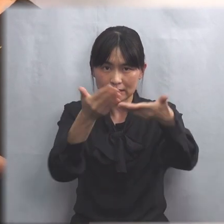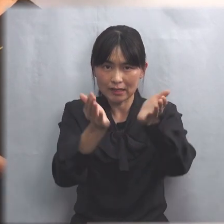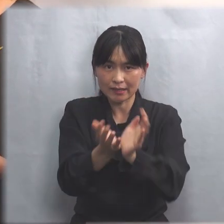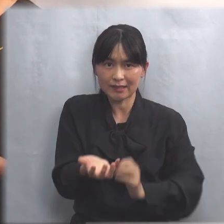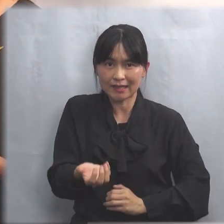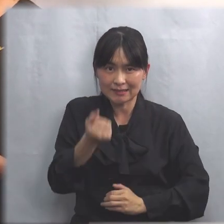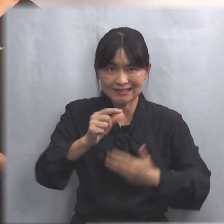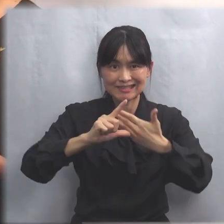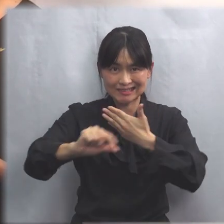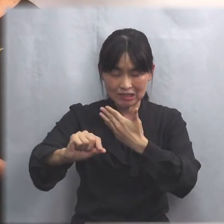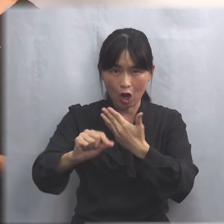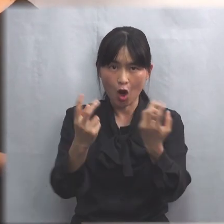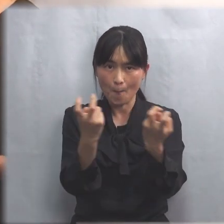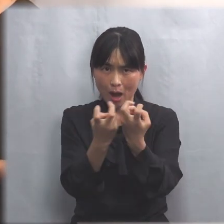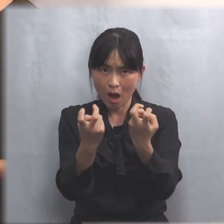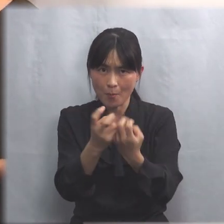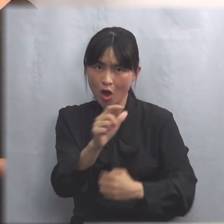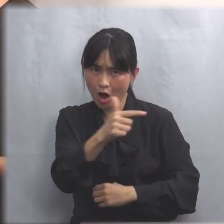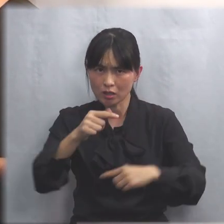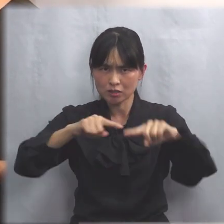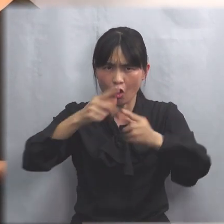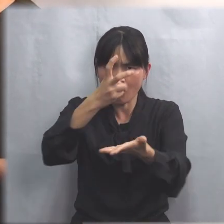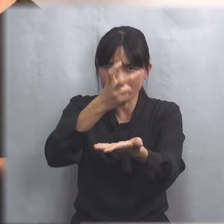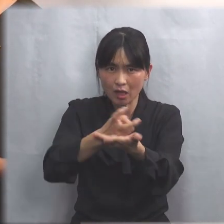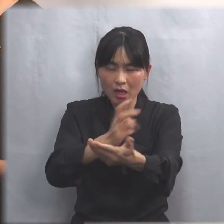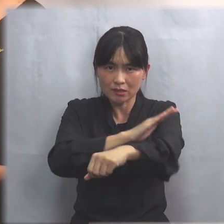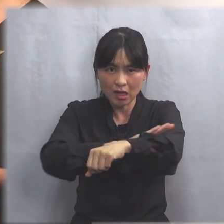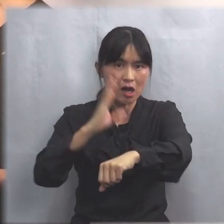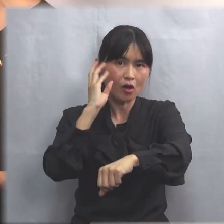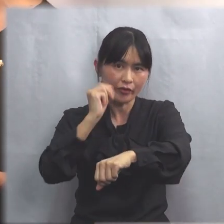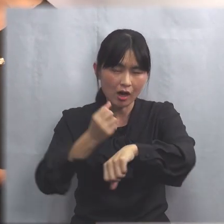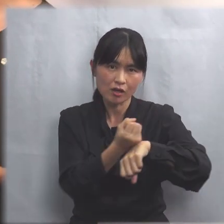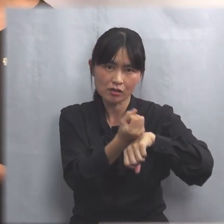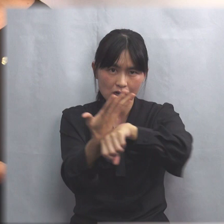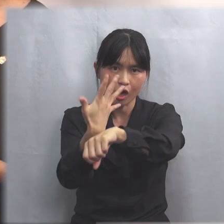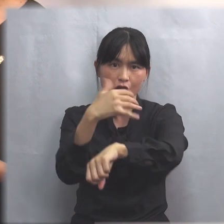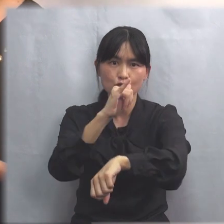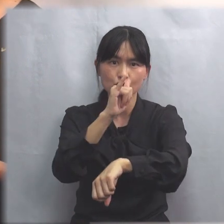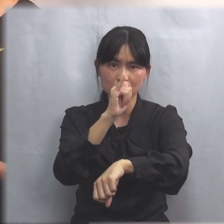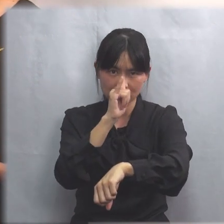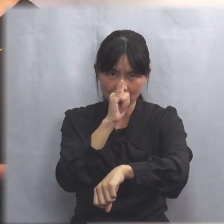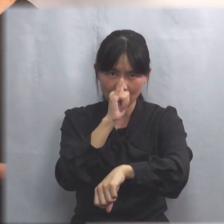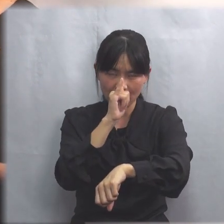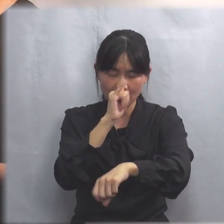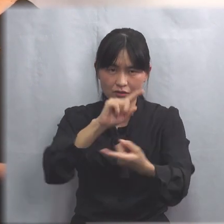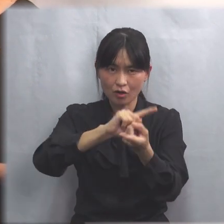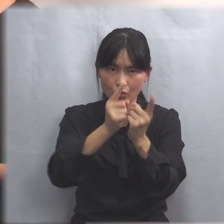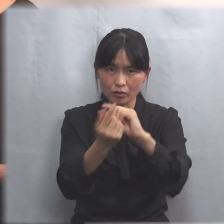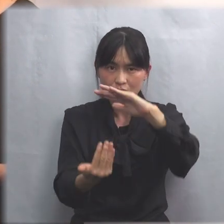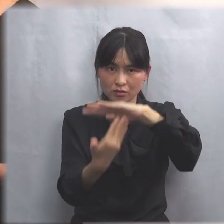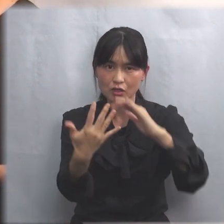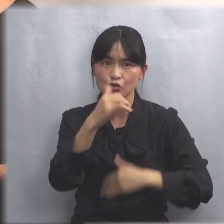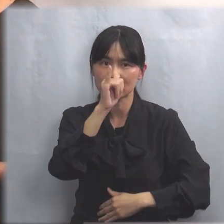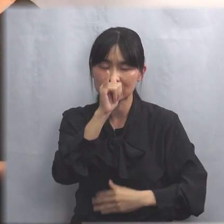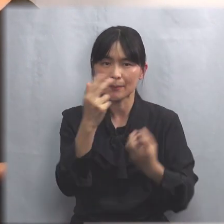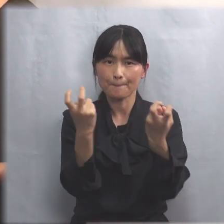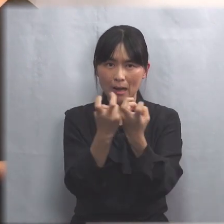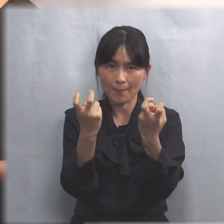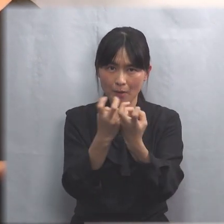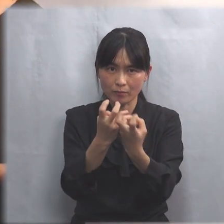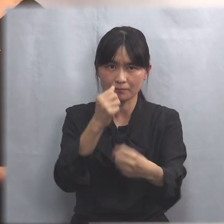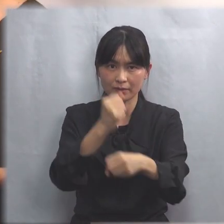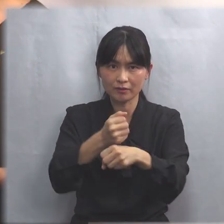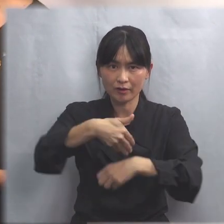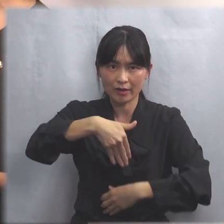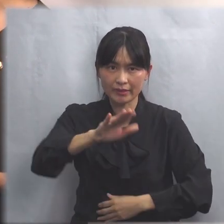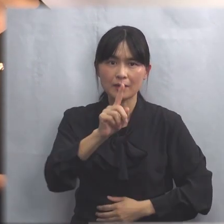지역 전략들, 또 지역 정책들이 원활하게 당 전체에서 지방의원들을 통해서 실현될 수 있는 그런 통로를